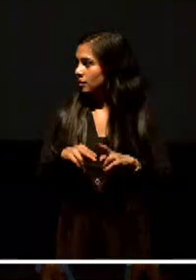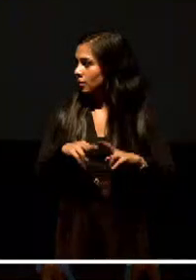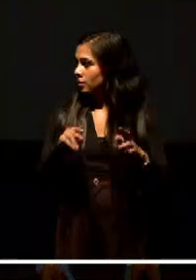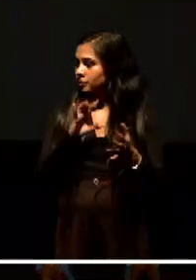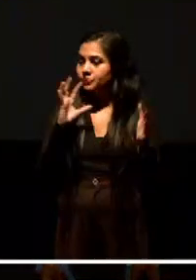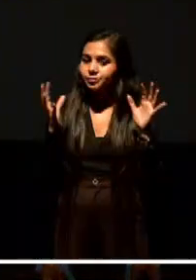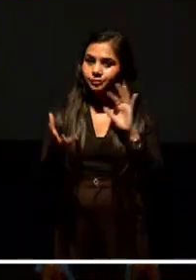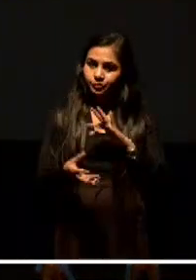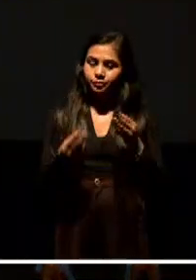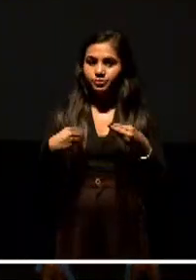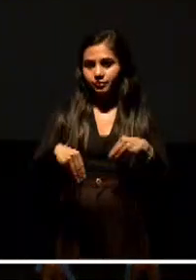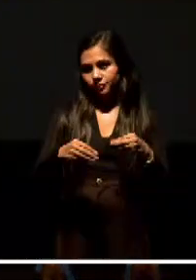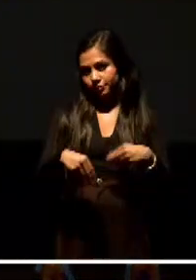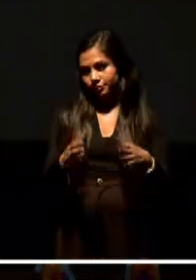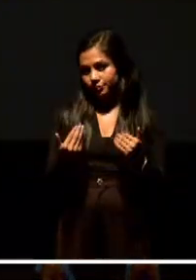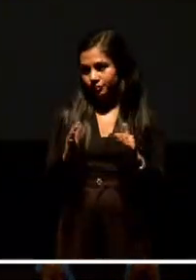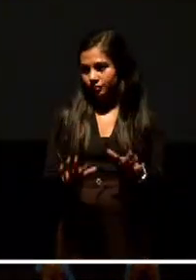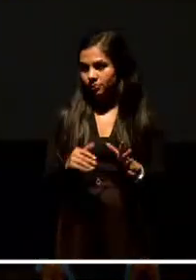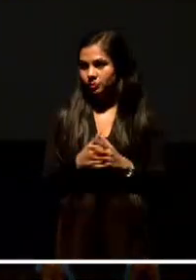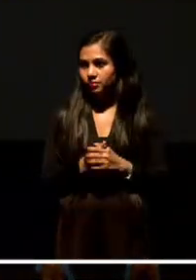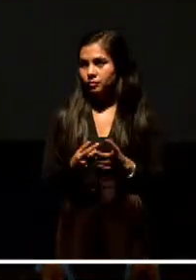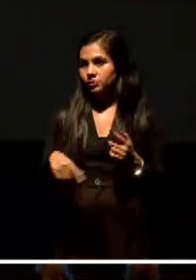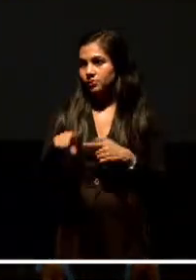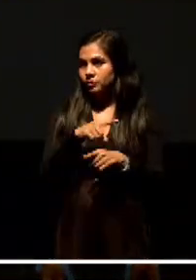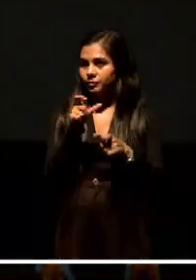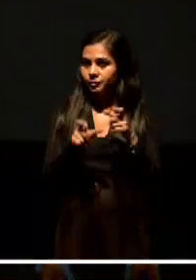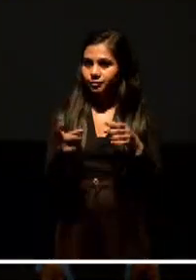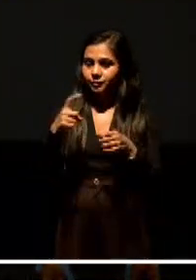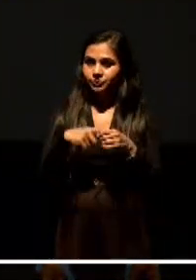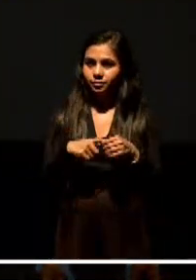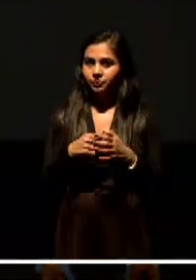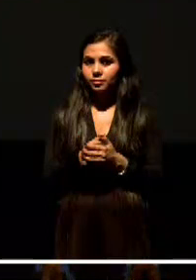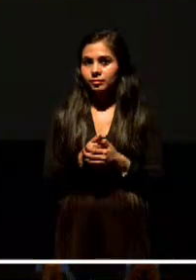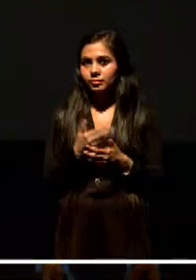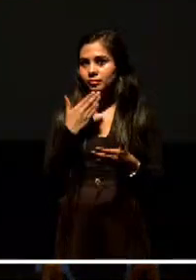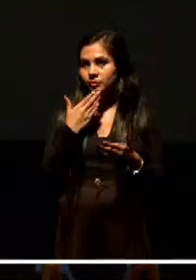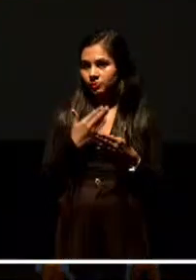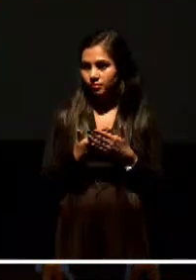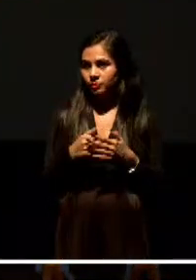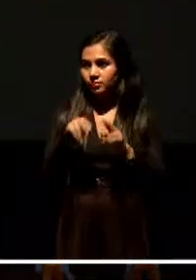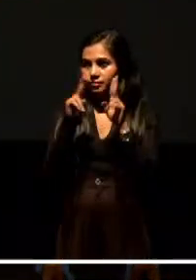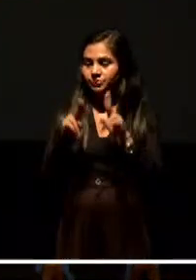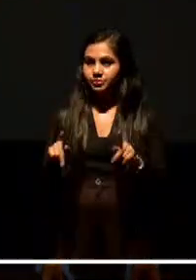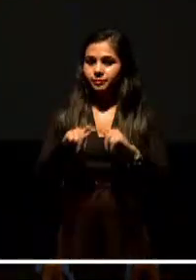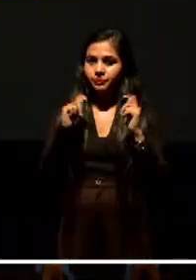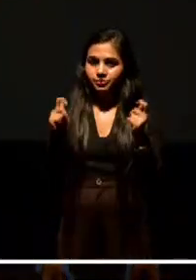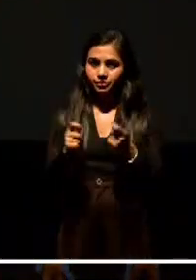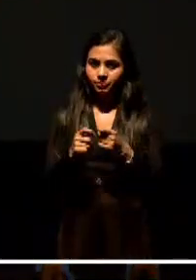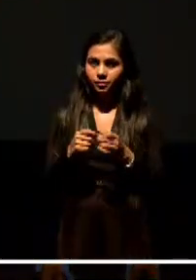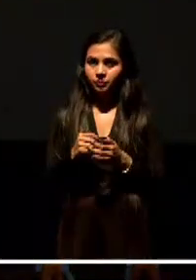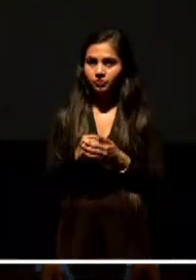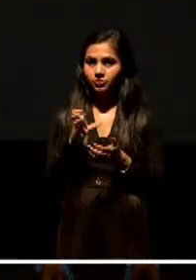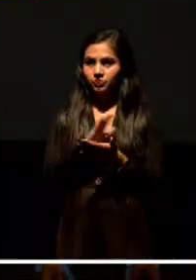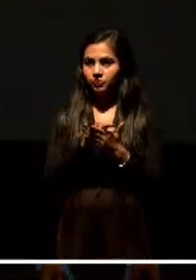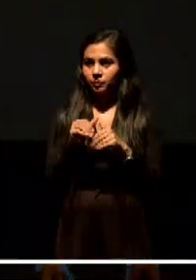इस प्रोडक्ट को भेज सकेंगे। इन शब्दों के साथ मैं सभी पार्टिसिपेंट्स को अभिनंदन देना चाहूंगा, सार्थक की टीम और हमारे चेयरमैन को